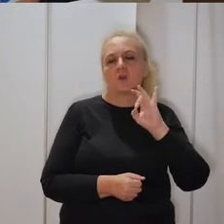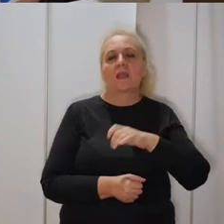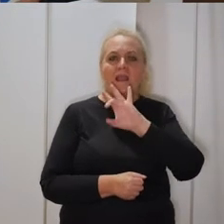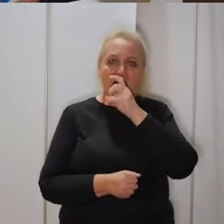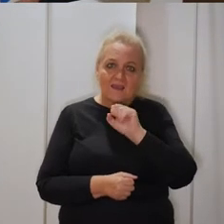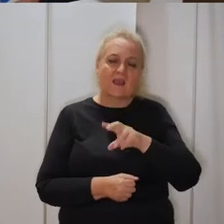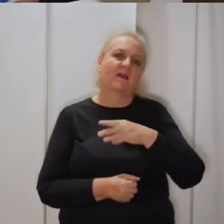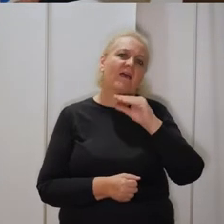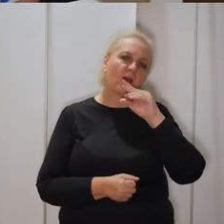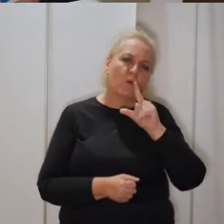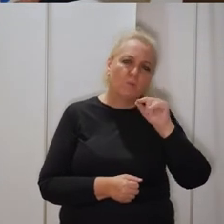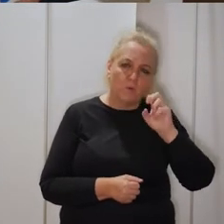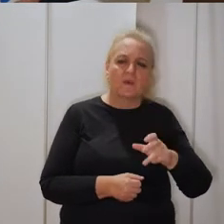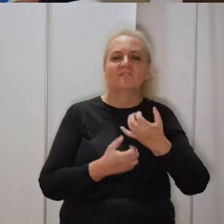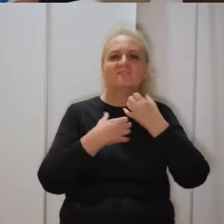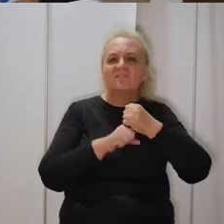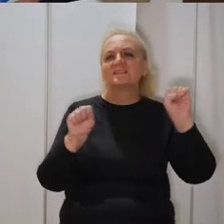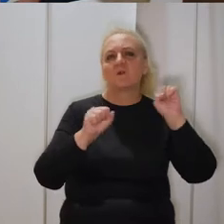Gaja, Wyzwolenie zwierząt.